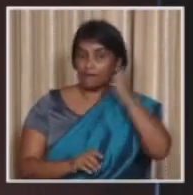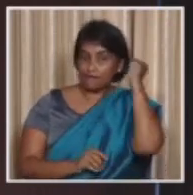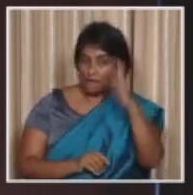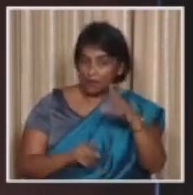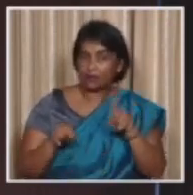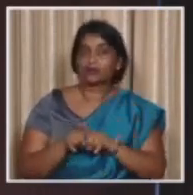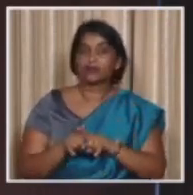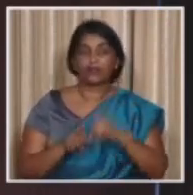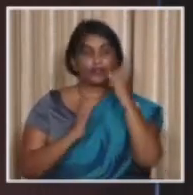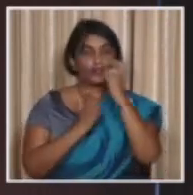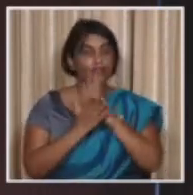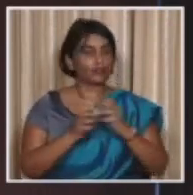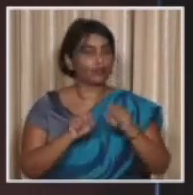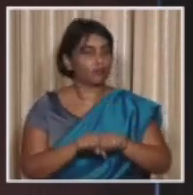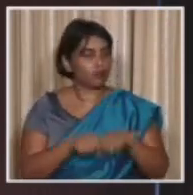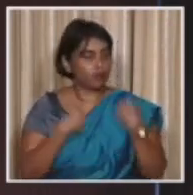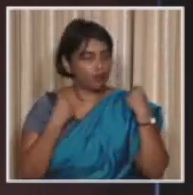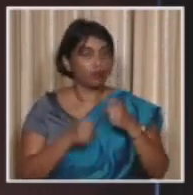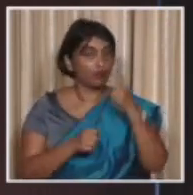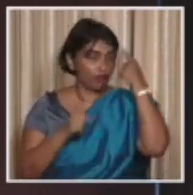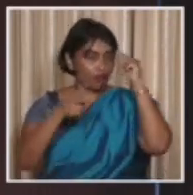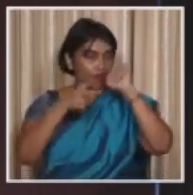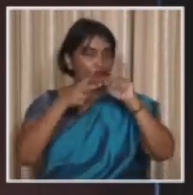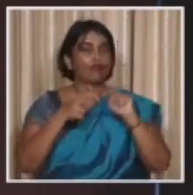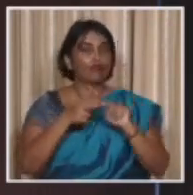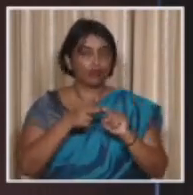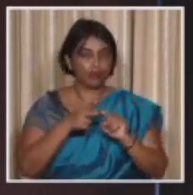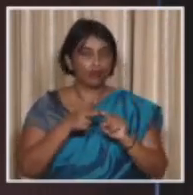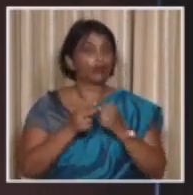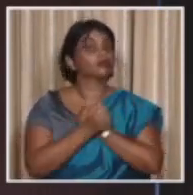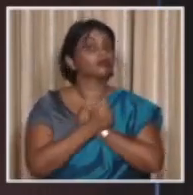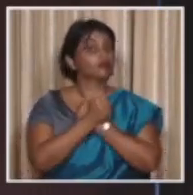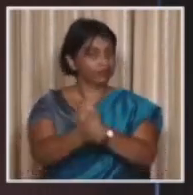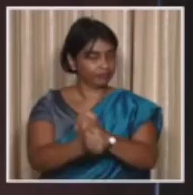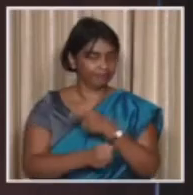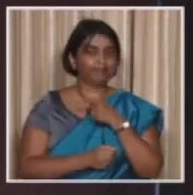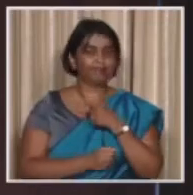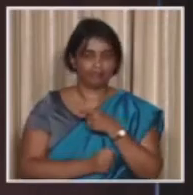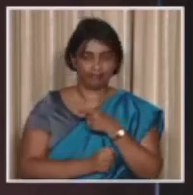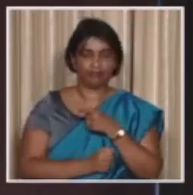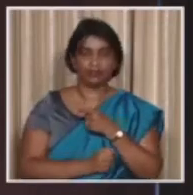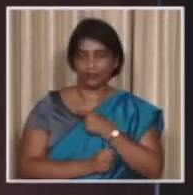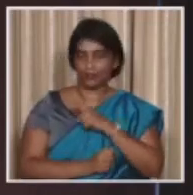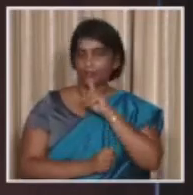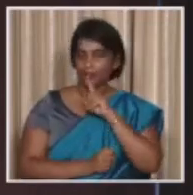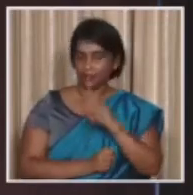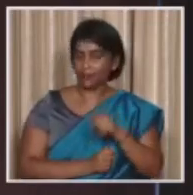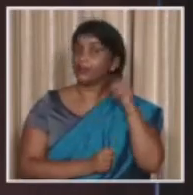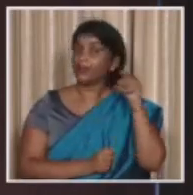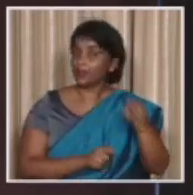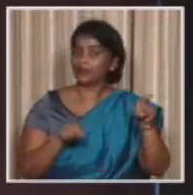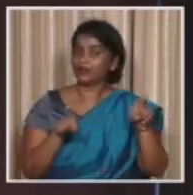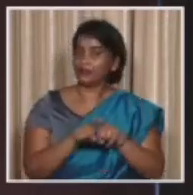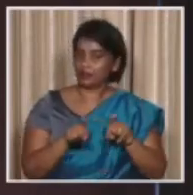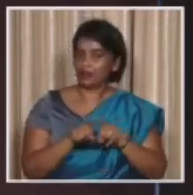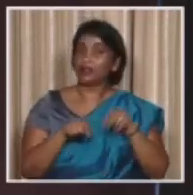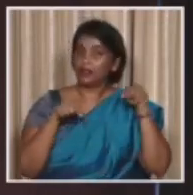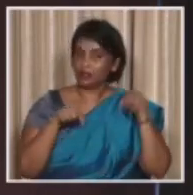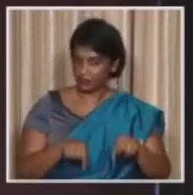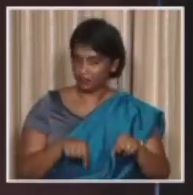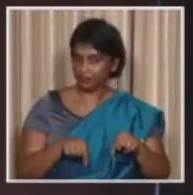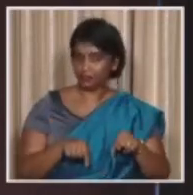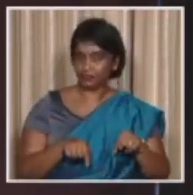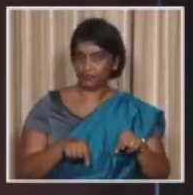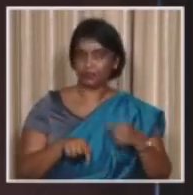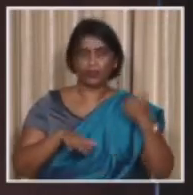කිරීම ව්‍යවස්ථා උල්ලංඝනය කිරීම කියන කාරණා යටතේ මේ හිරේ යන්න තමයි සිද්ධ වෙන්නේ කියන එක මතක් කරන්න ඕනේ. ඒකම දැන්